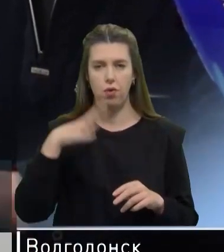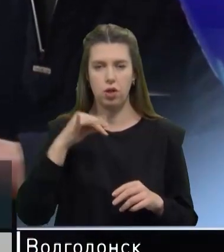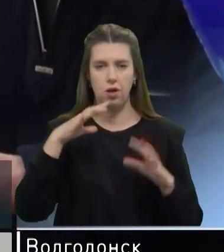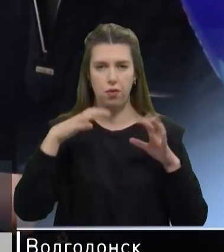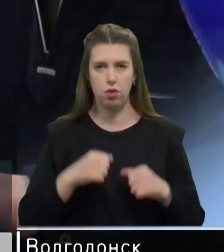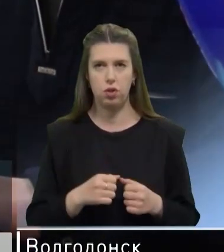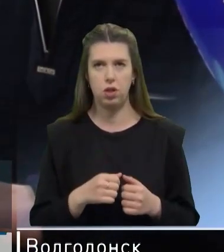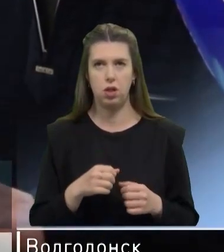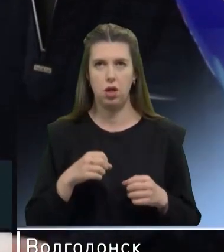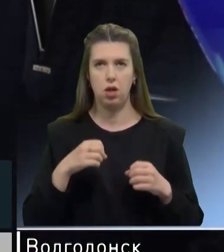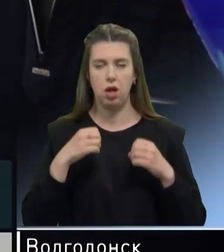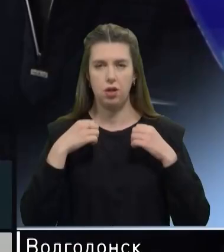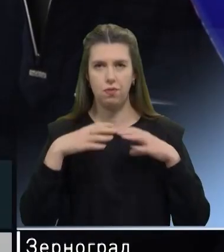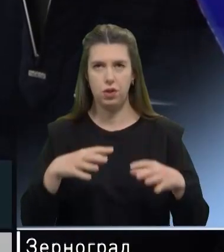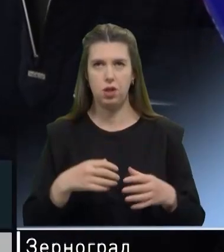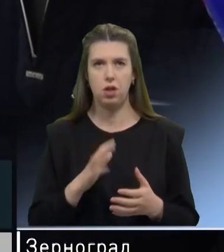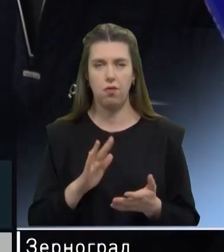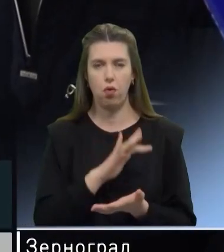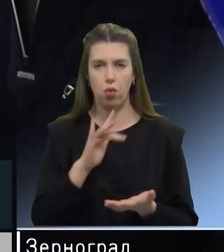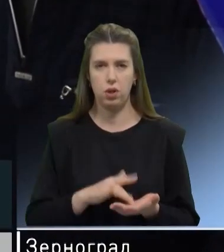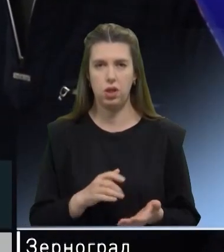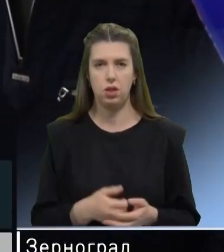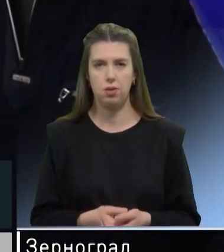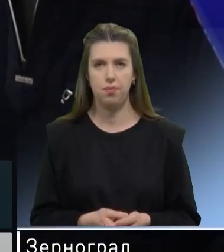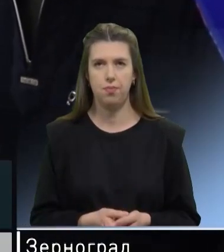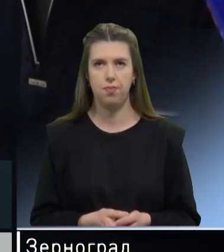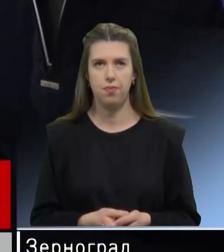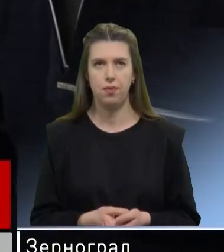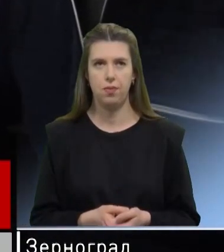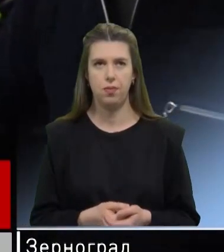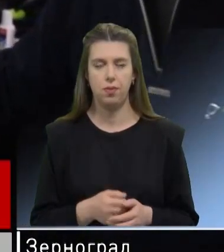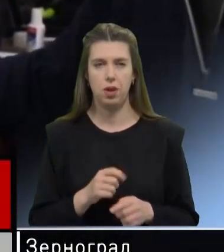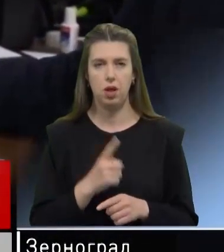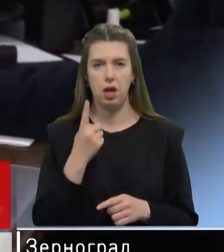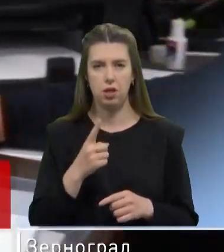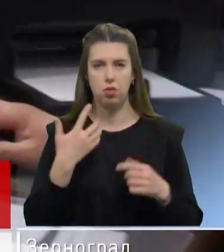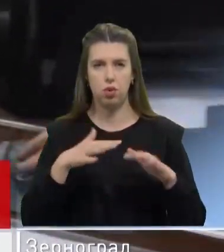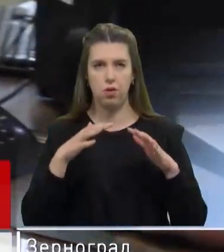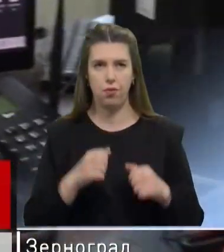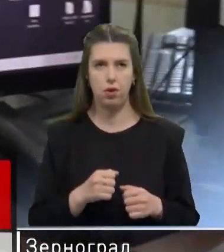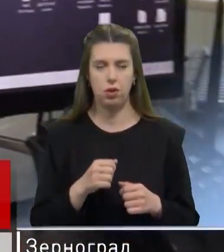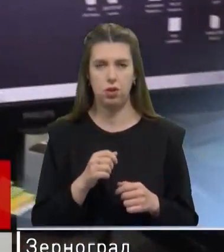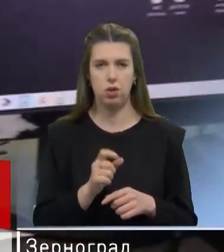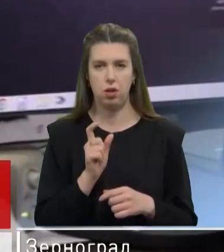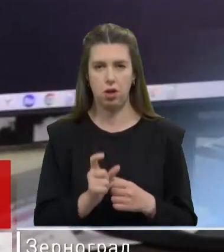выключают освещение в городе. Вот я включу один из них